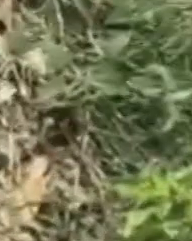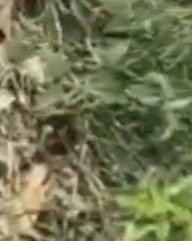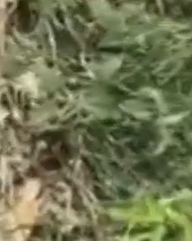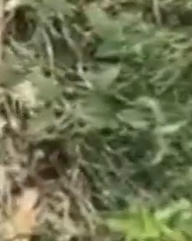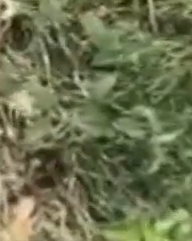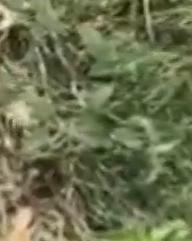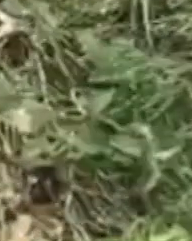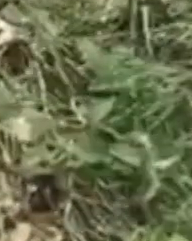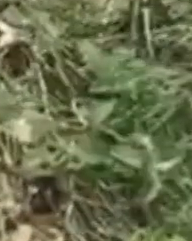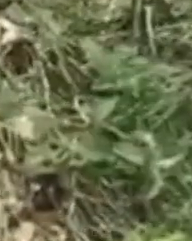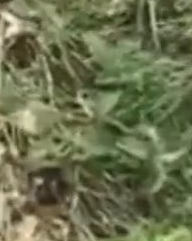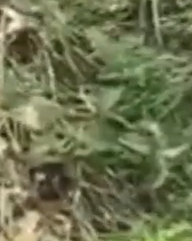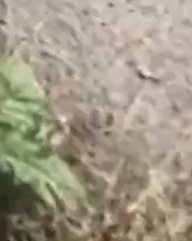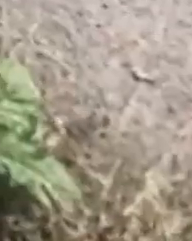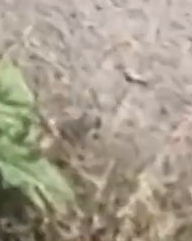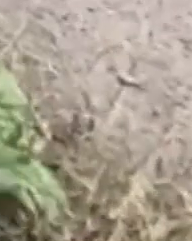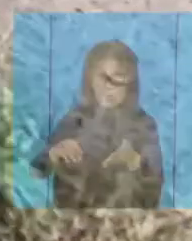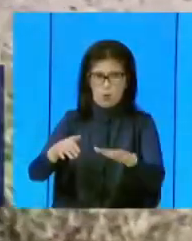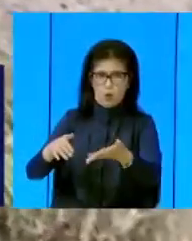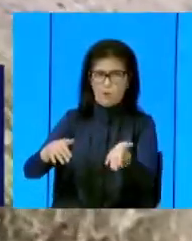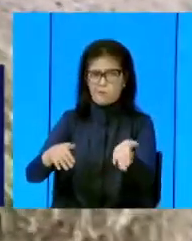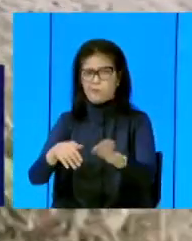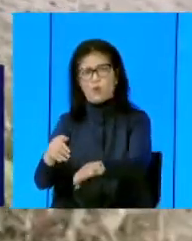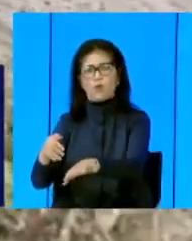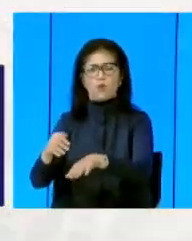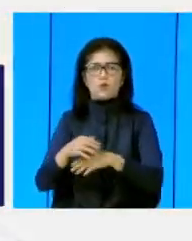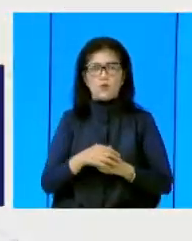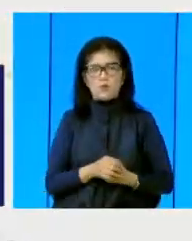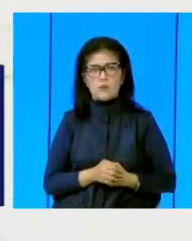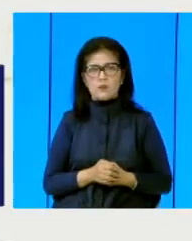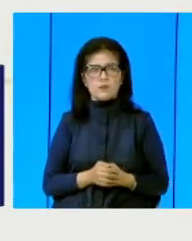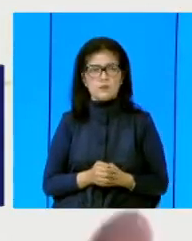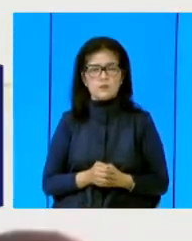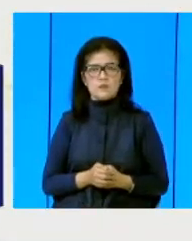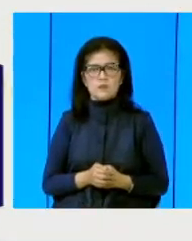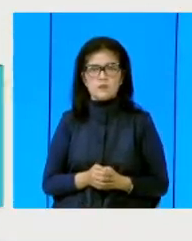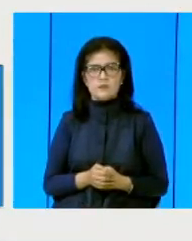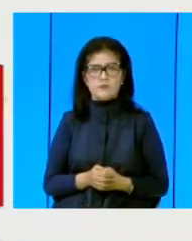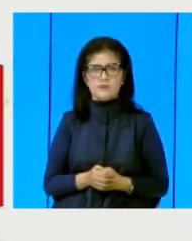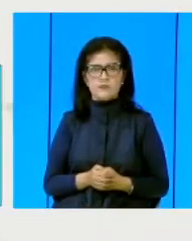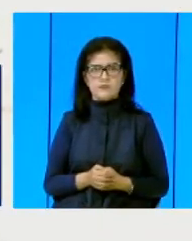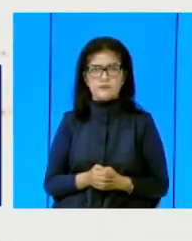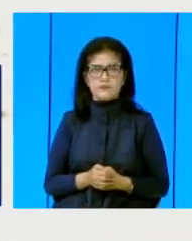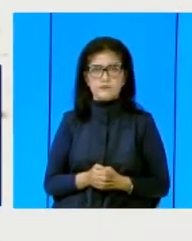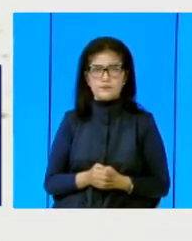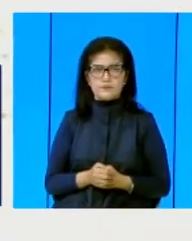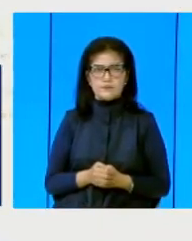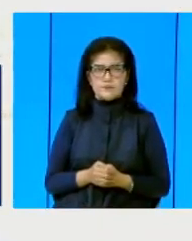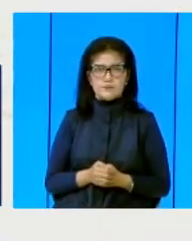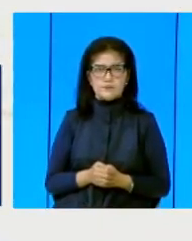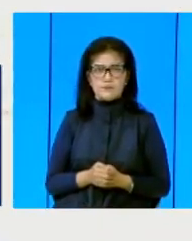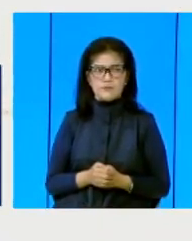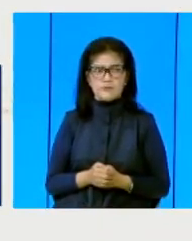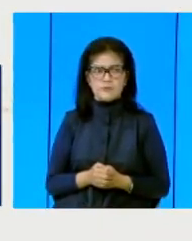keras membuat motor korban limbung dan terjatuh ke saluran air. Ya, mungkin digeting gitu mas. Digeting